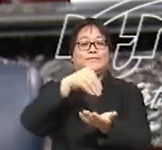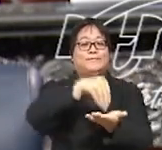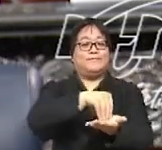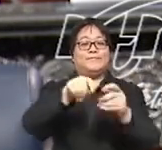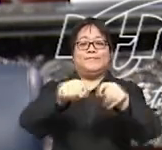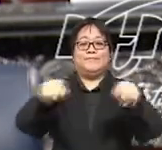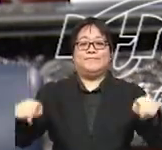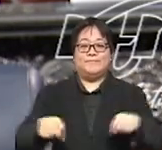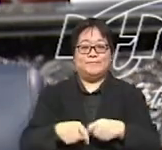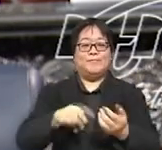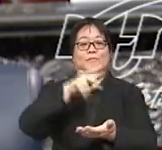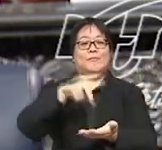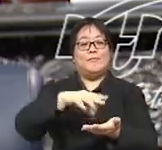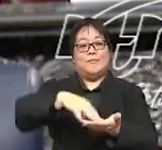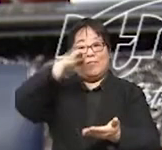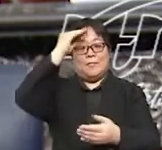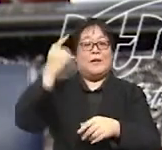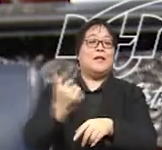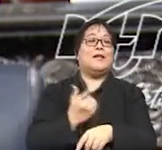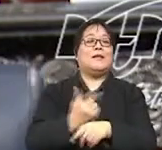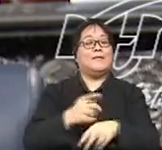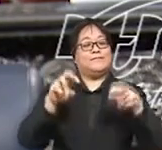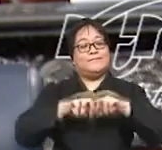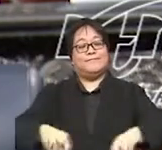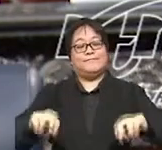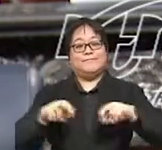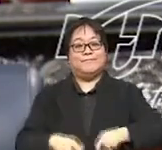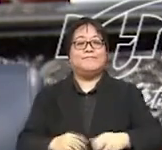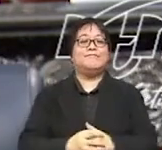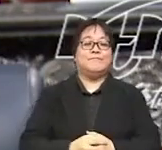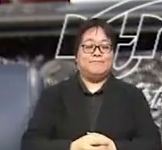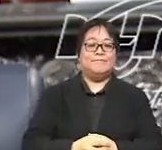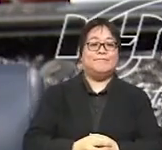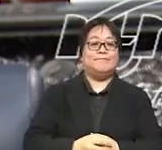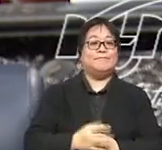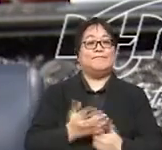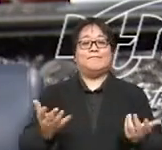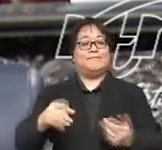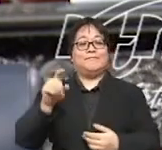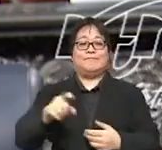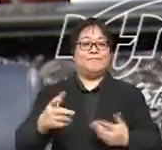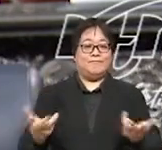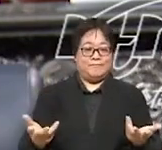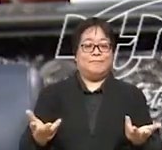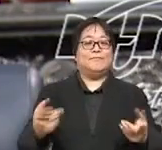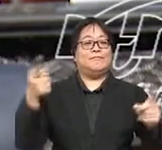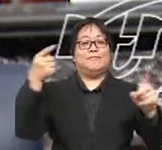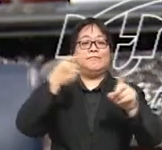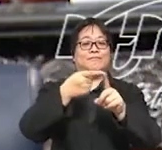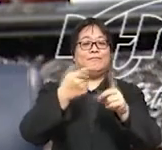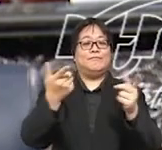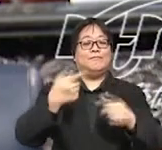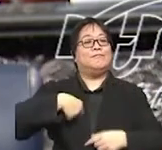sebagai pusat pembelajaran latihan Rises dan juga yang perlu diadakan untuk tujuan